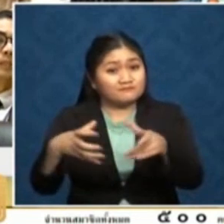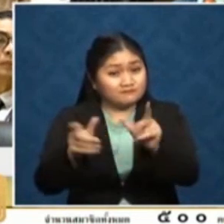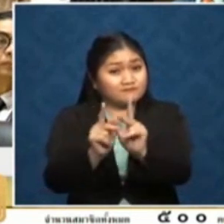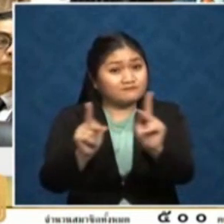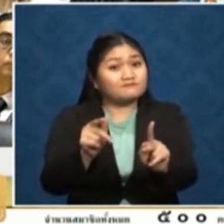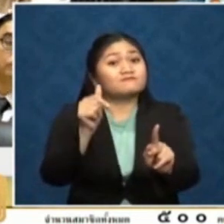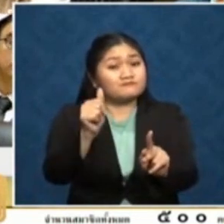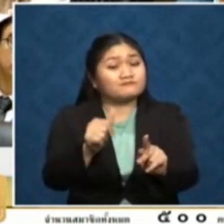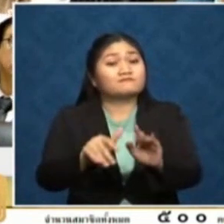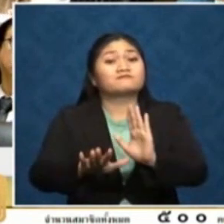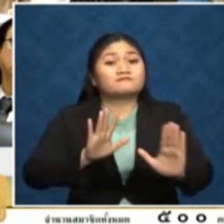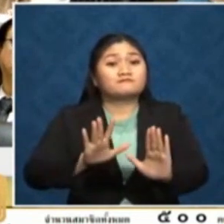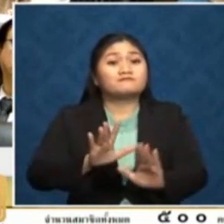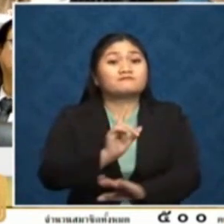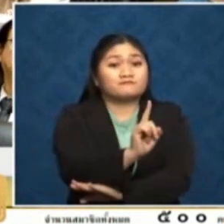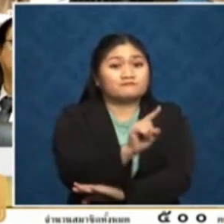แล้วครม.